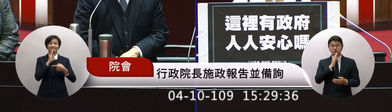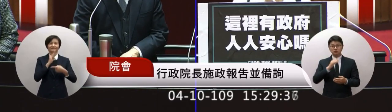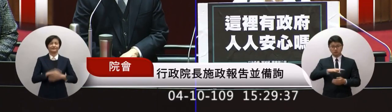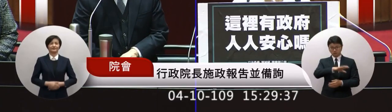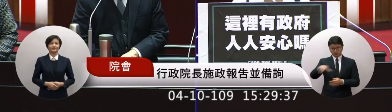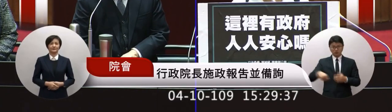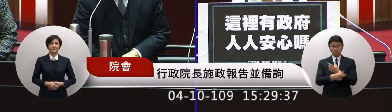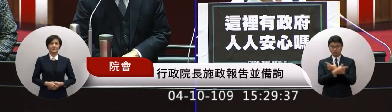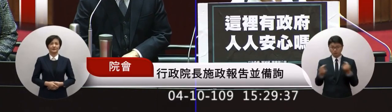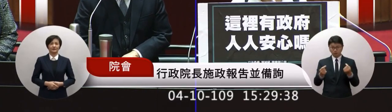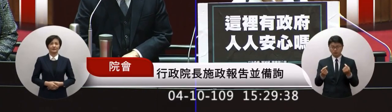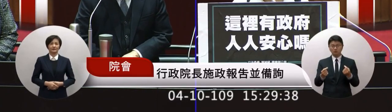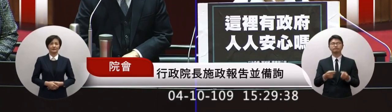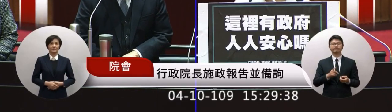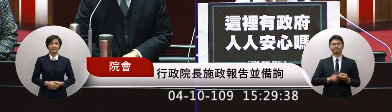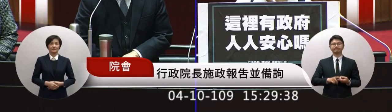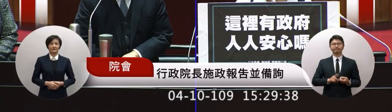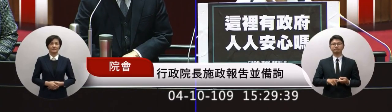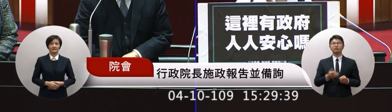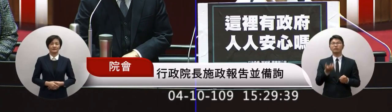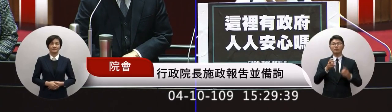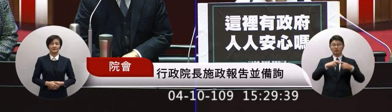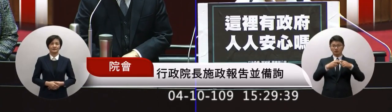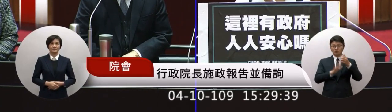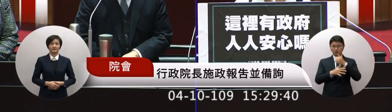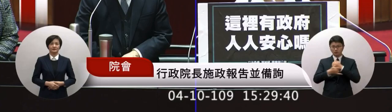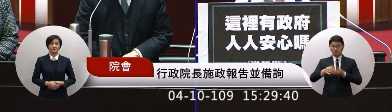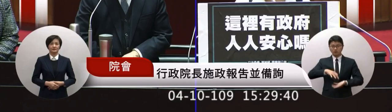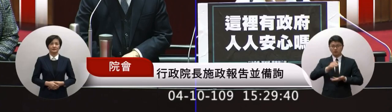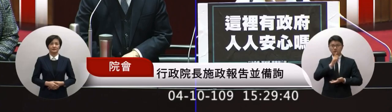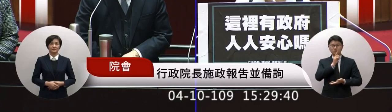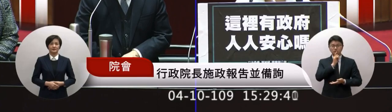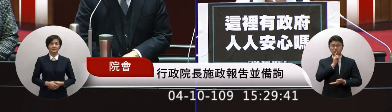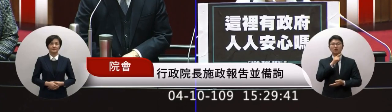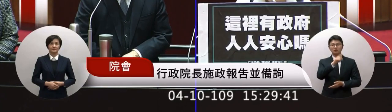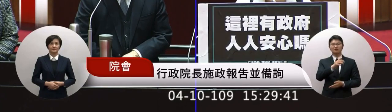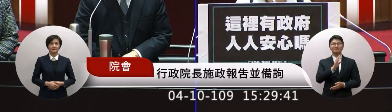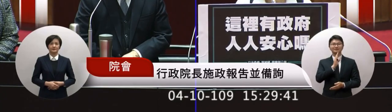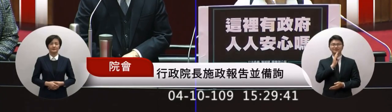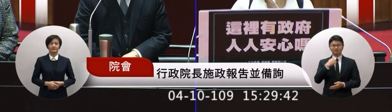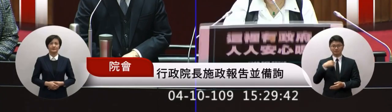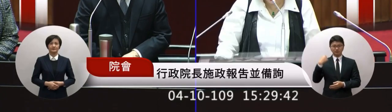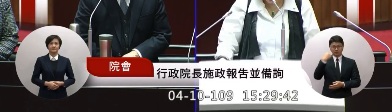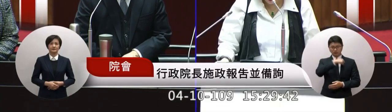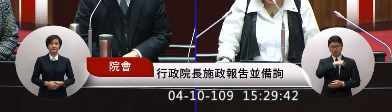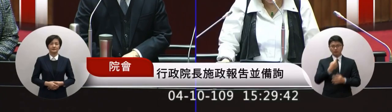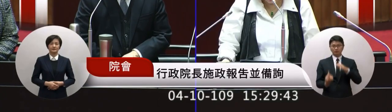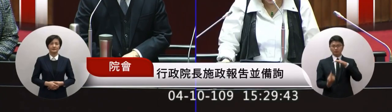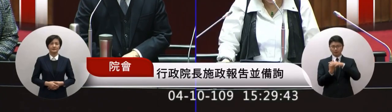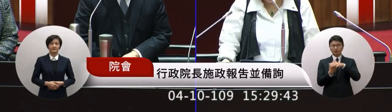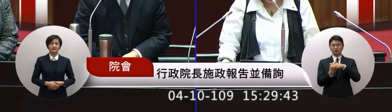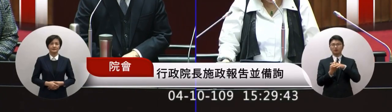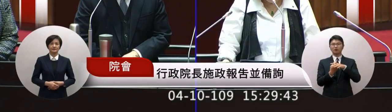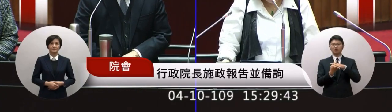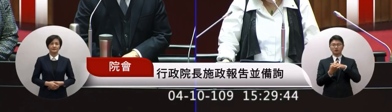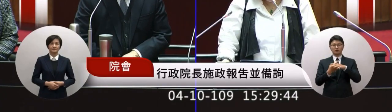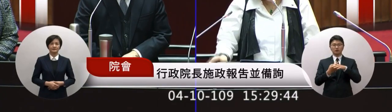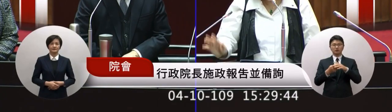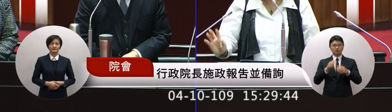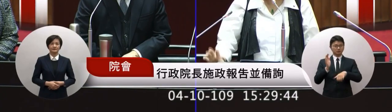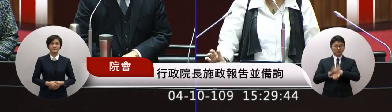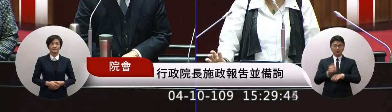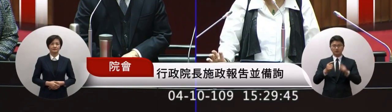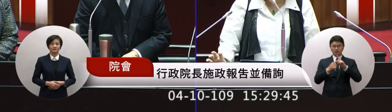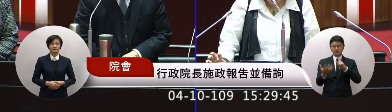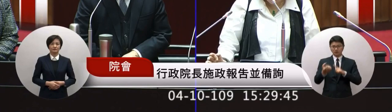为就像我们刚刚李桂明委员也提到，您一直都是我们台湾最杰出的人权律师哈，所